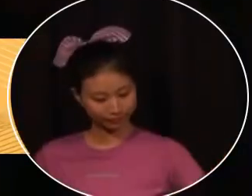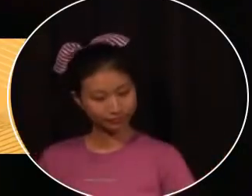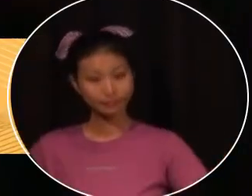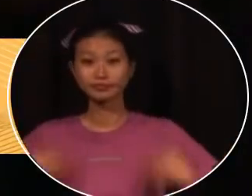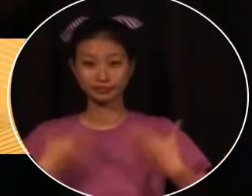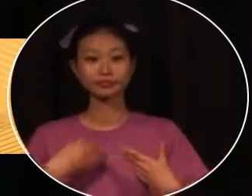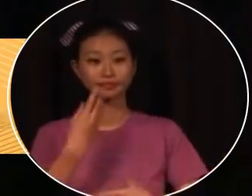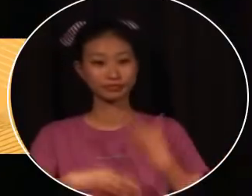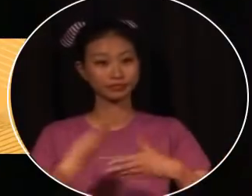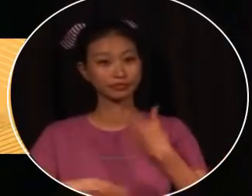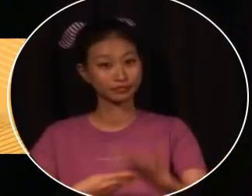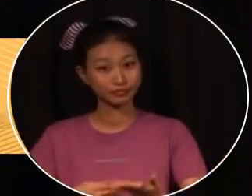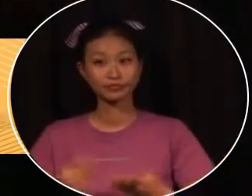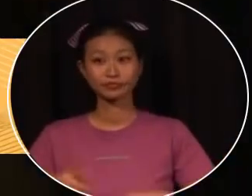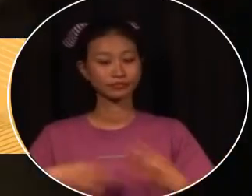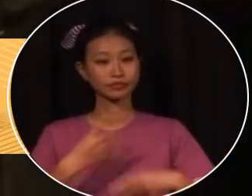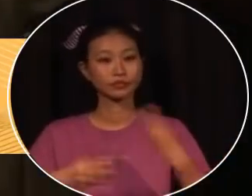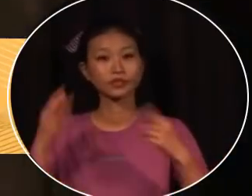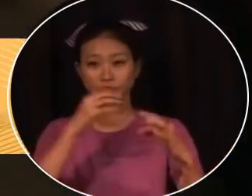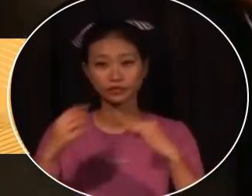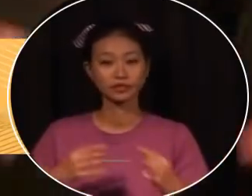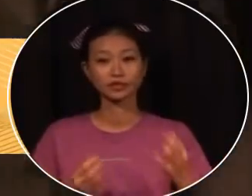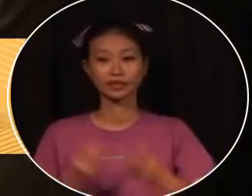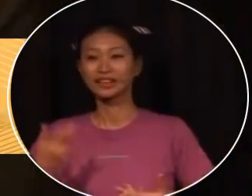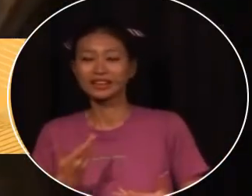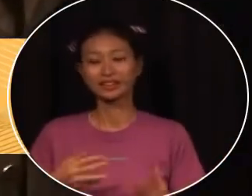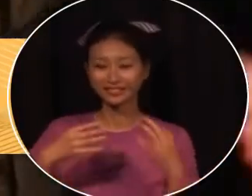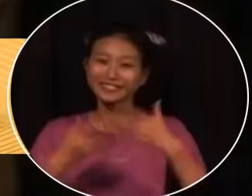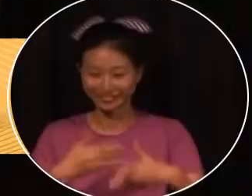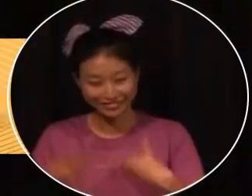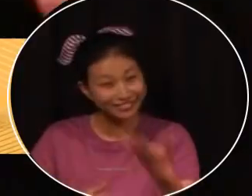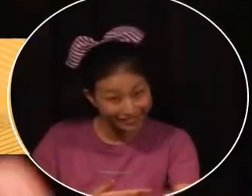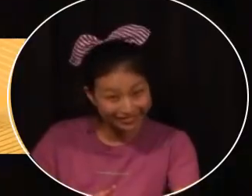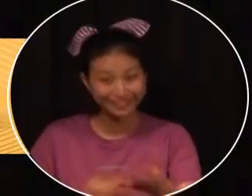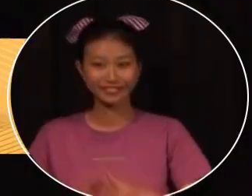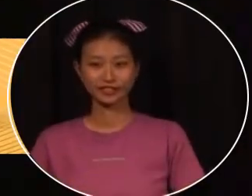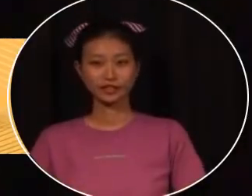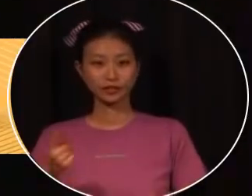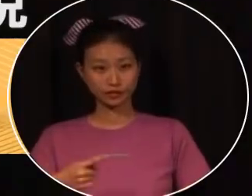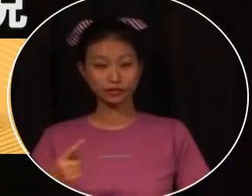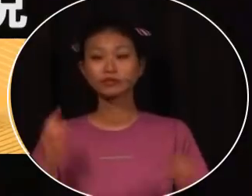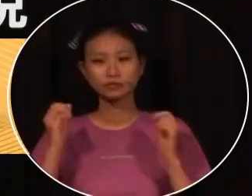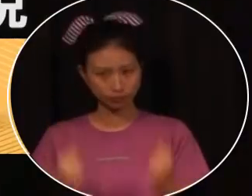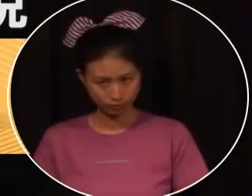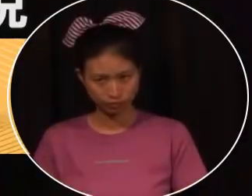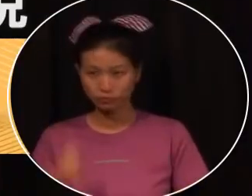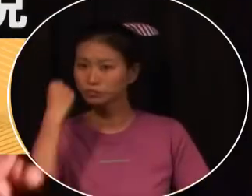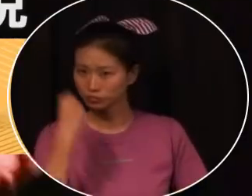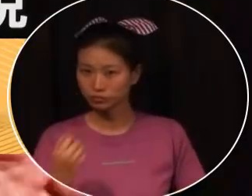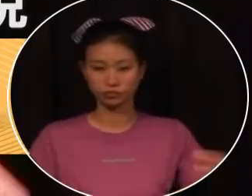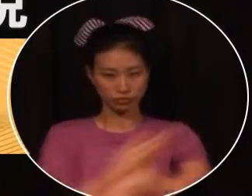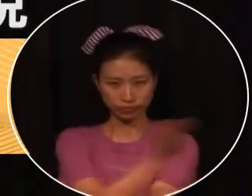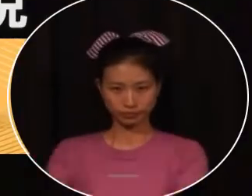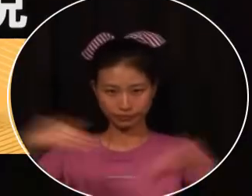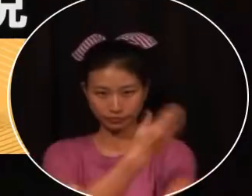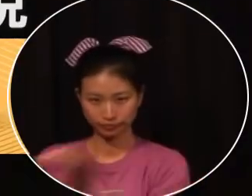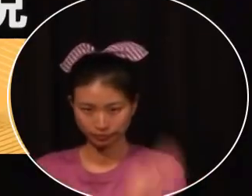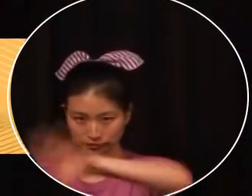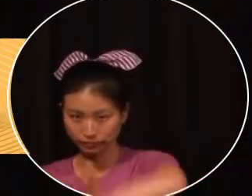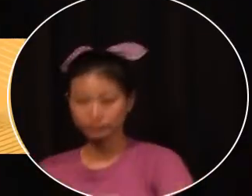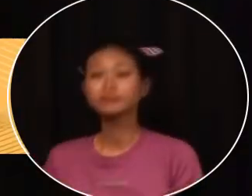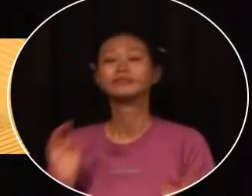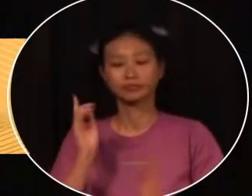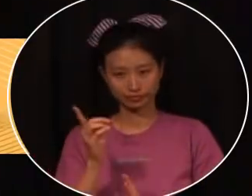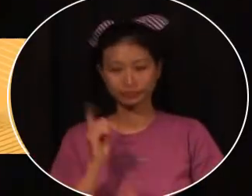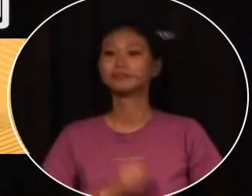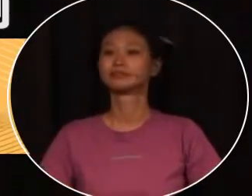是你知道那个非常非常缜密的一个一个期刊报告。对，那里面就是开宗明义的记载说，这